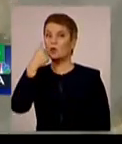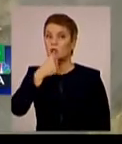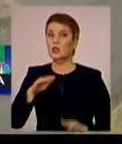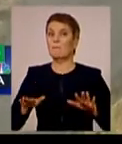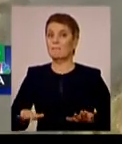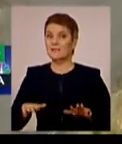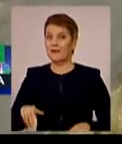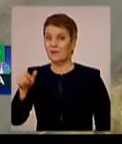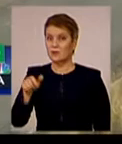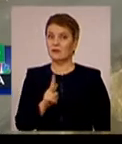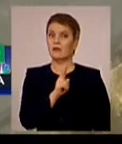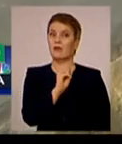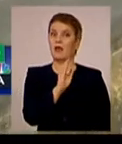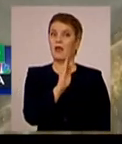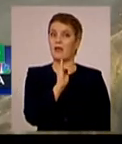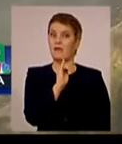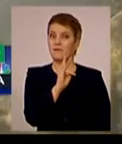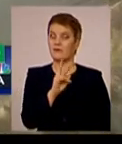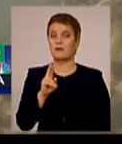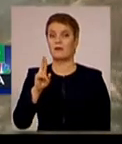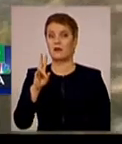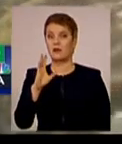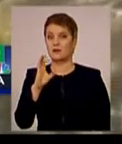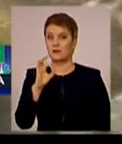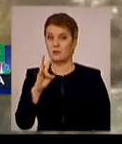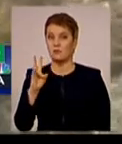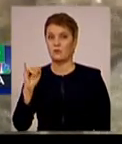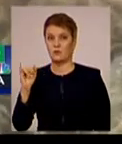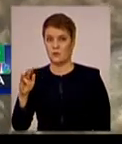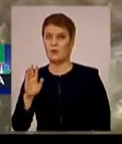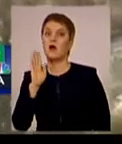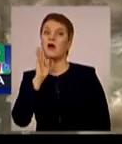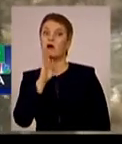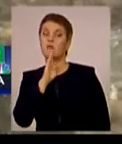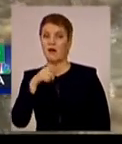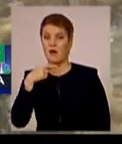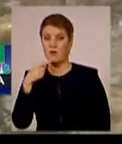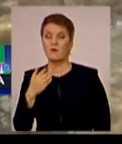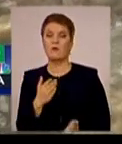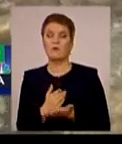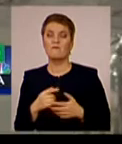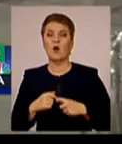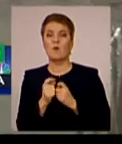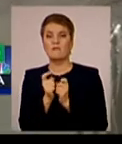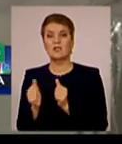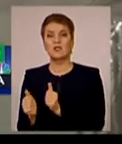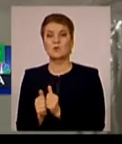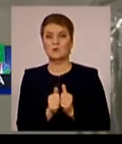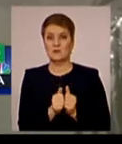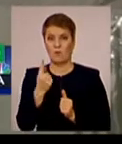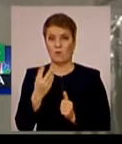місцевий житель Кевін Янсон Ніл. У коментарі агенції Associated Press його матір повідомила. Син мав постійні конфлікти з сусідами, а за